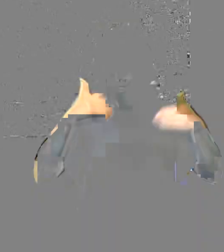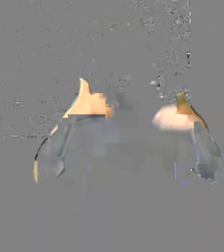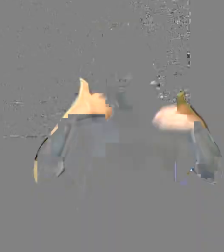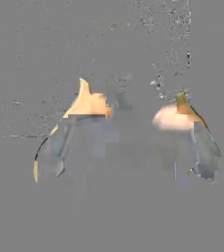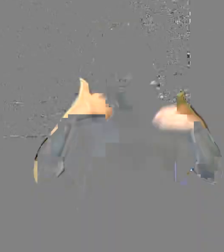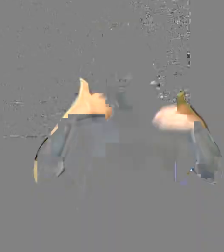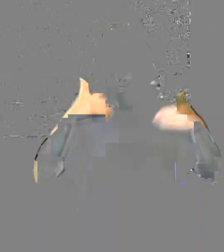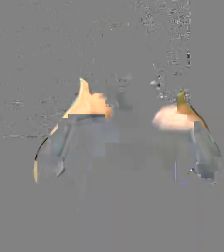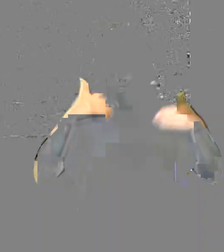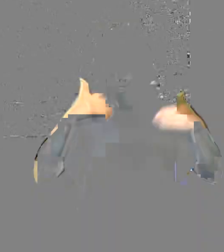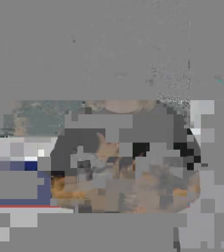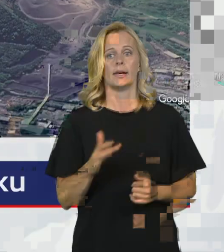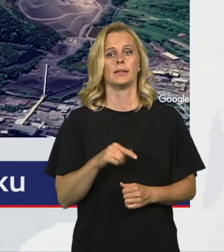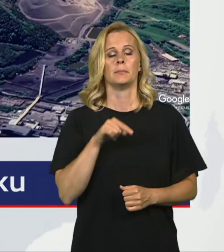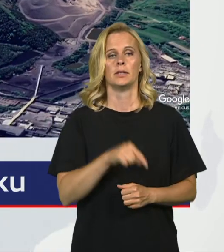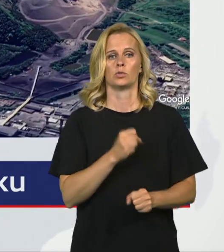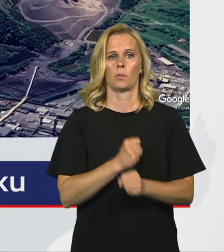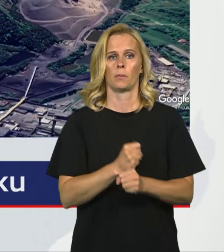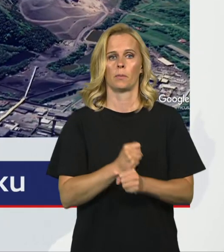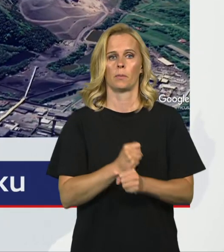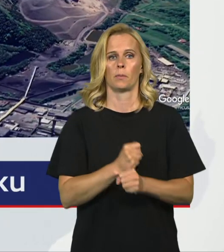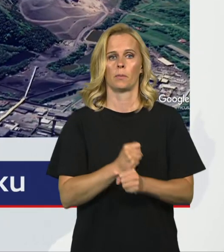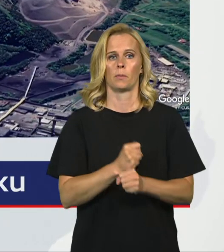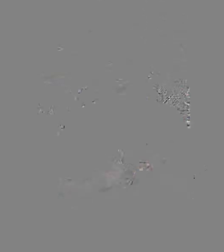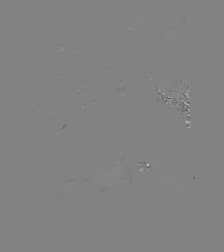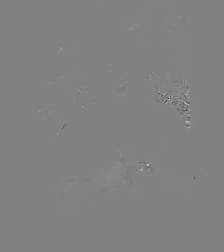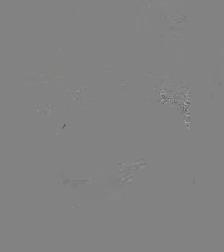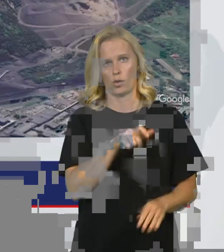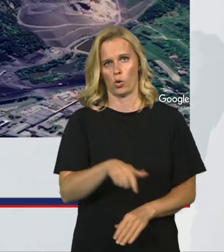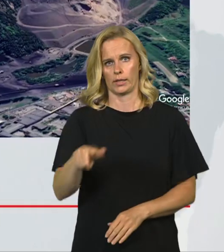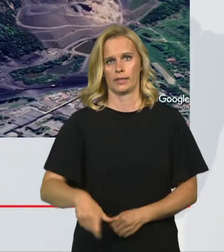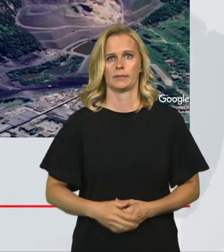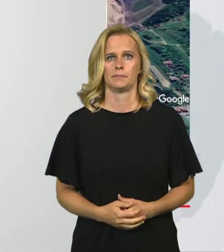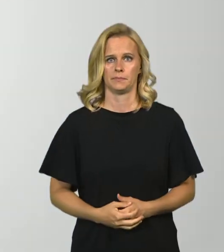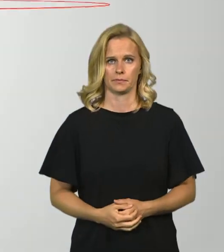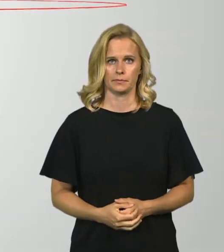... ...na šachtě pracuje... ...